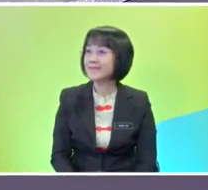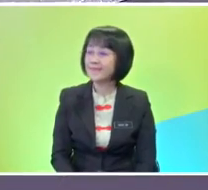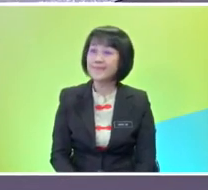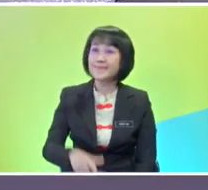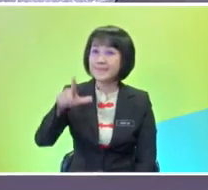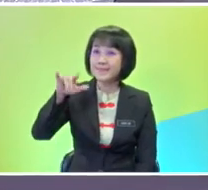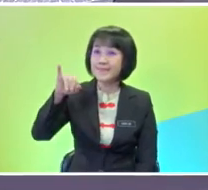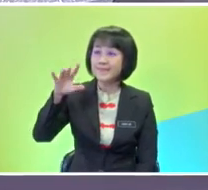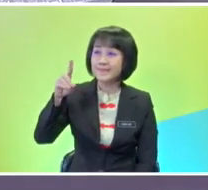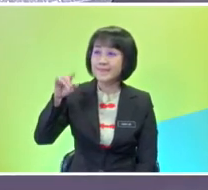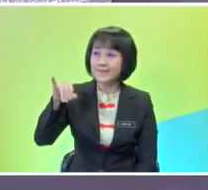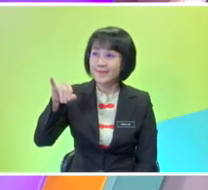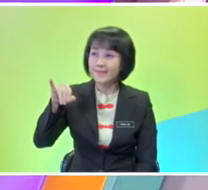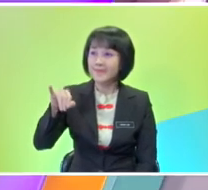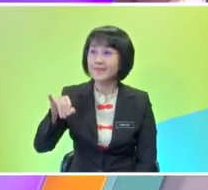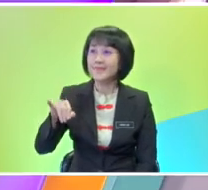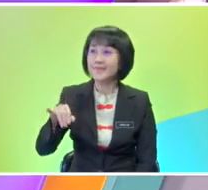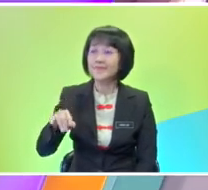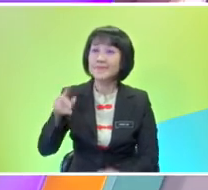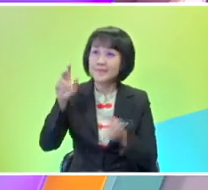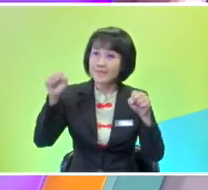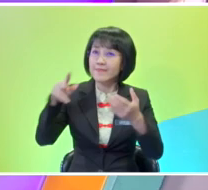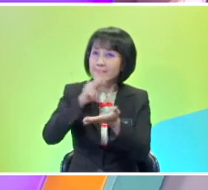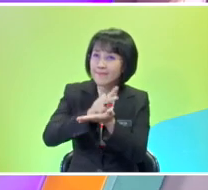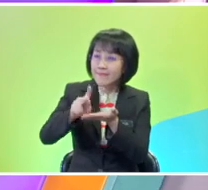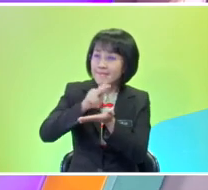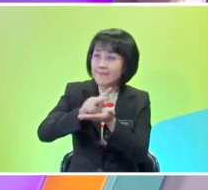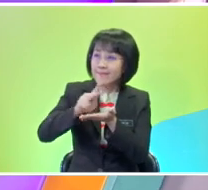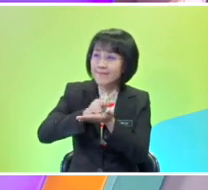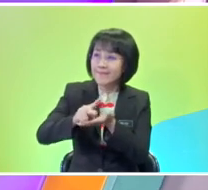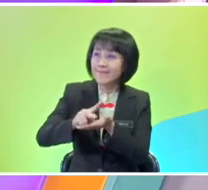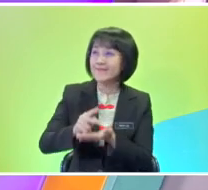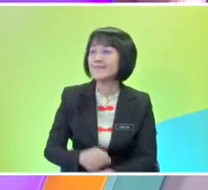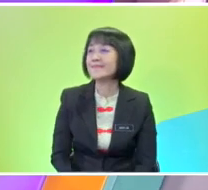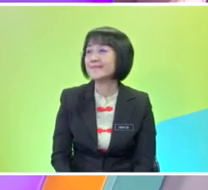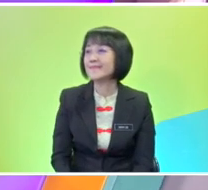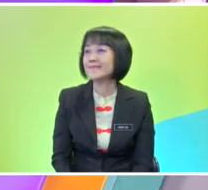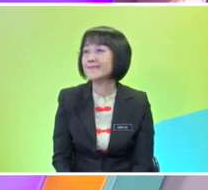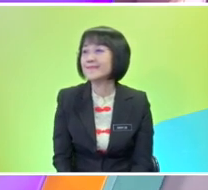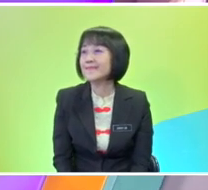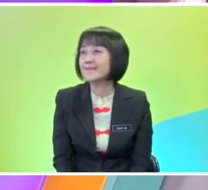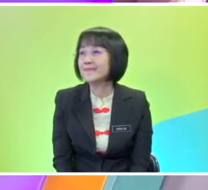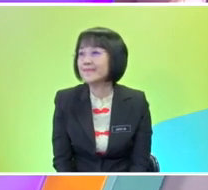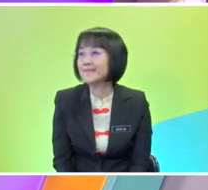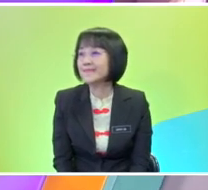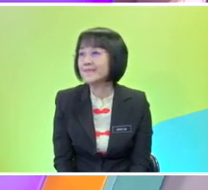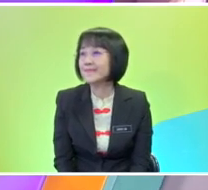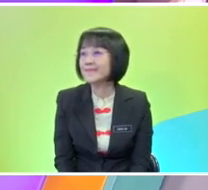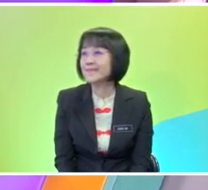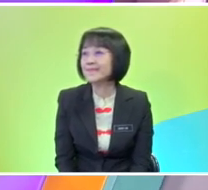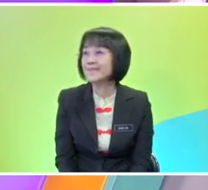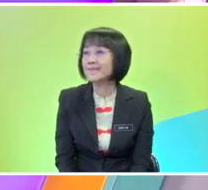akidah cowok kita boleh kemaskan Oke nanti